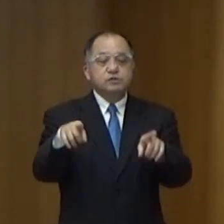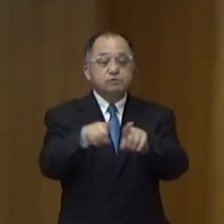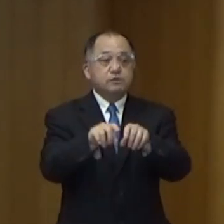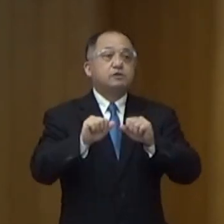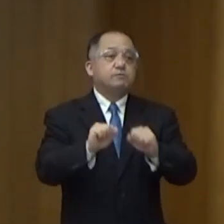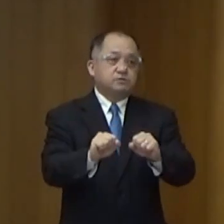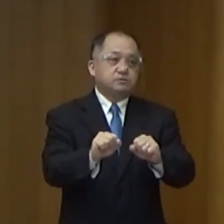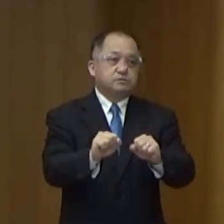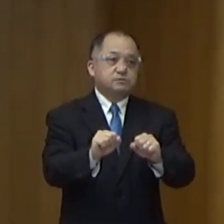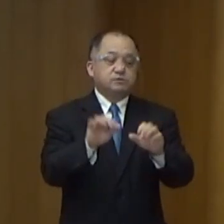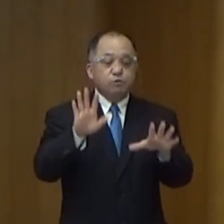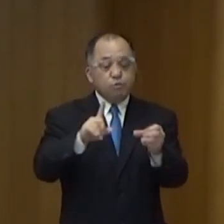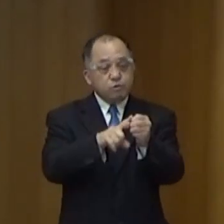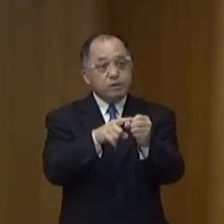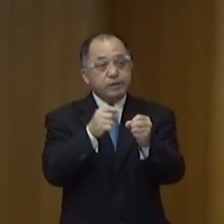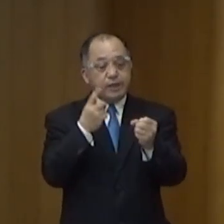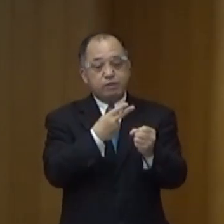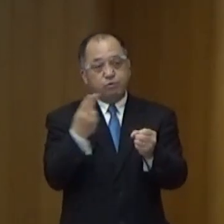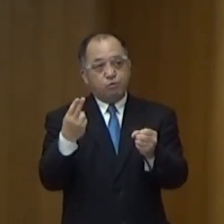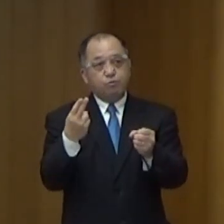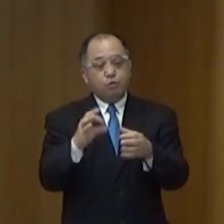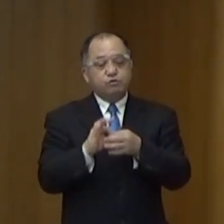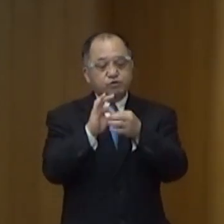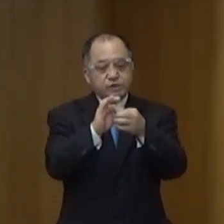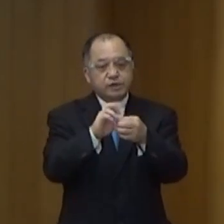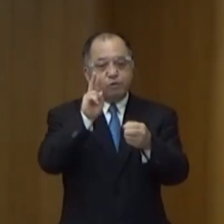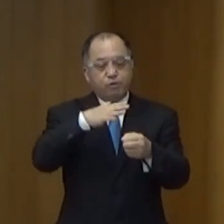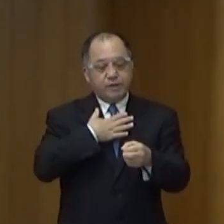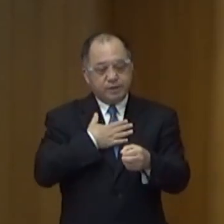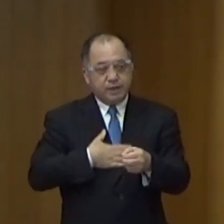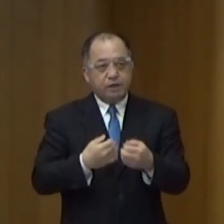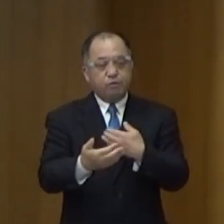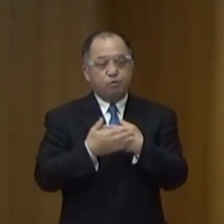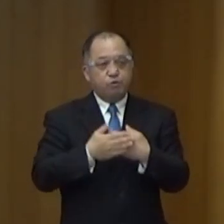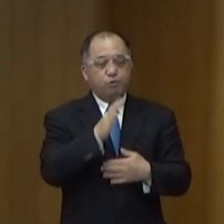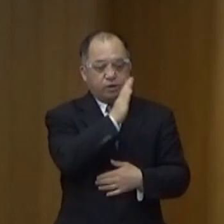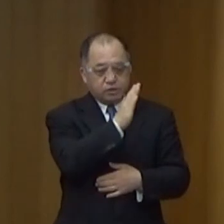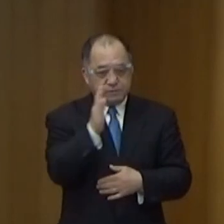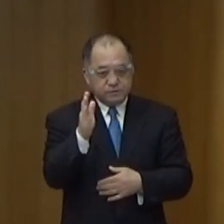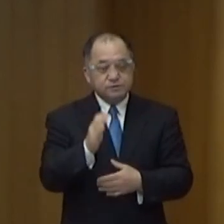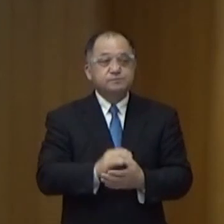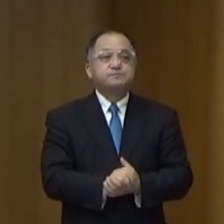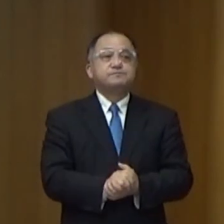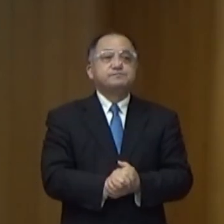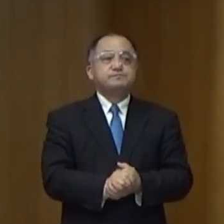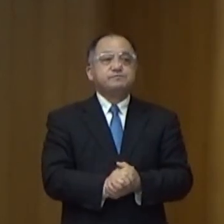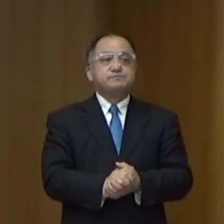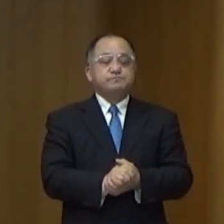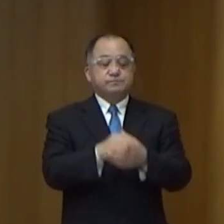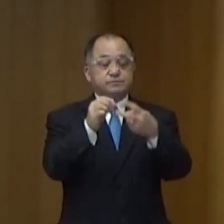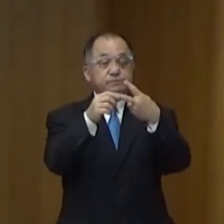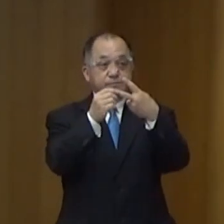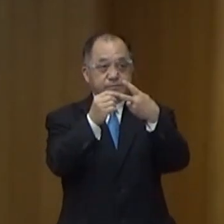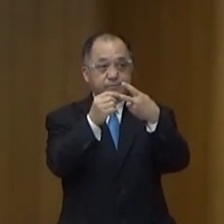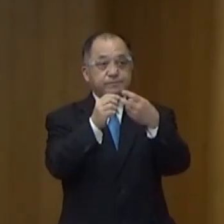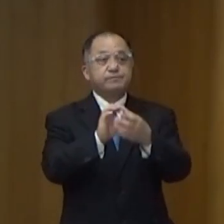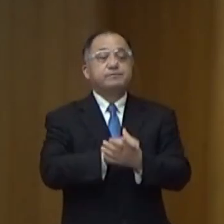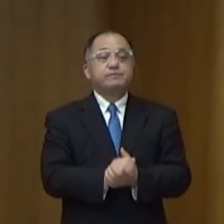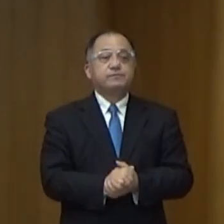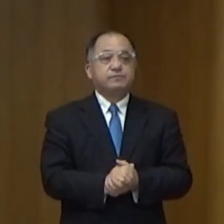ます。今年度についても引き続きご理解とご協力をお願い申し上げます。2点目でございます